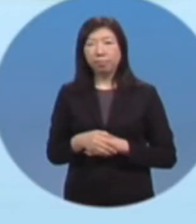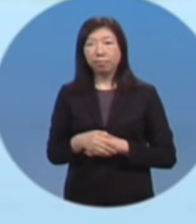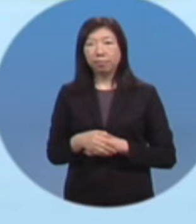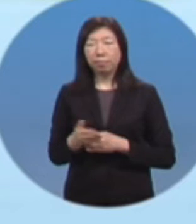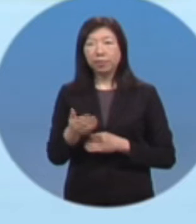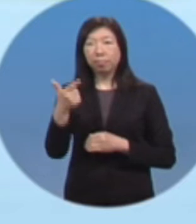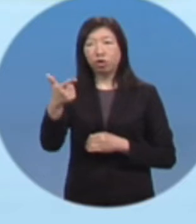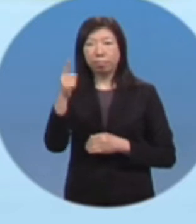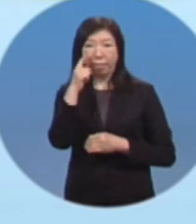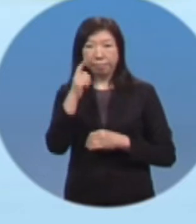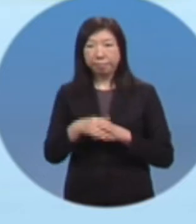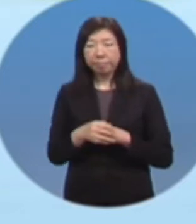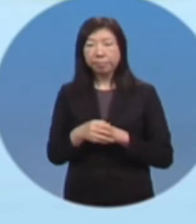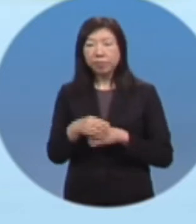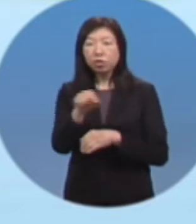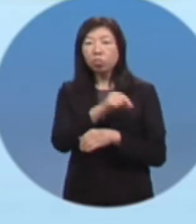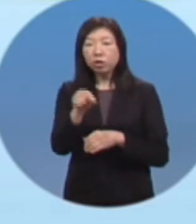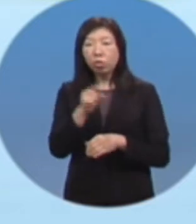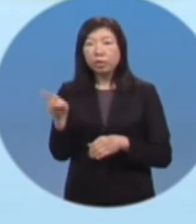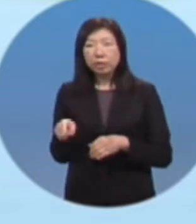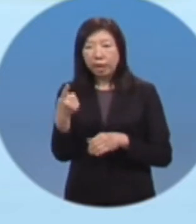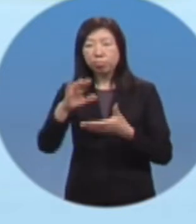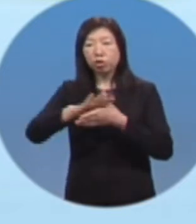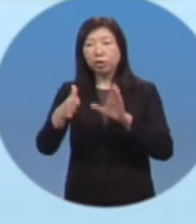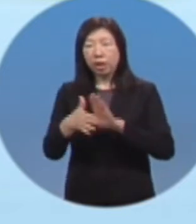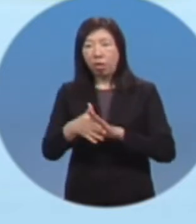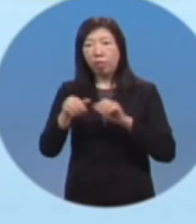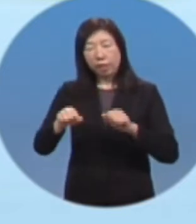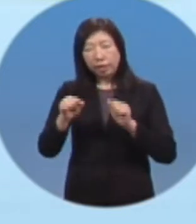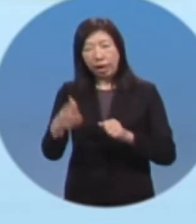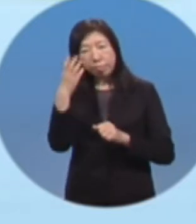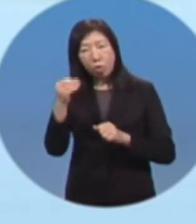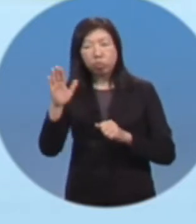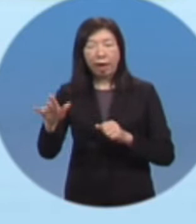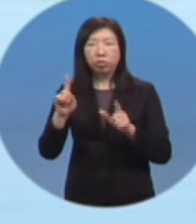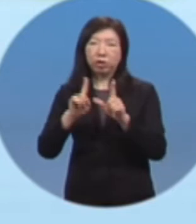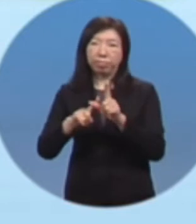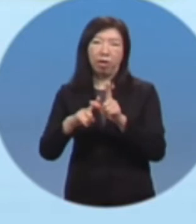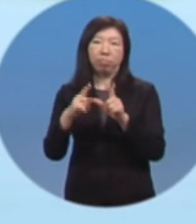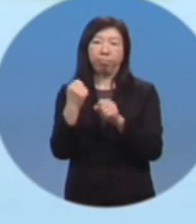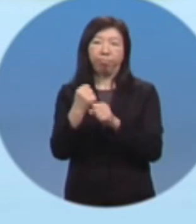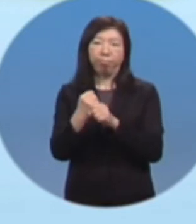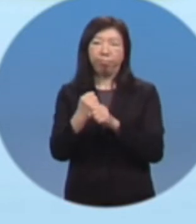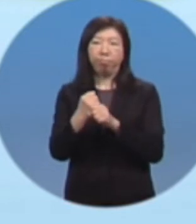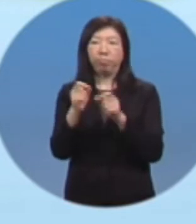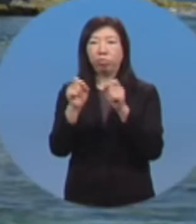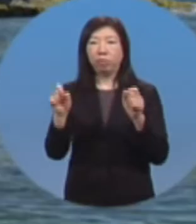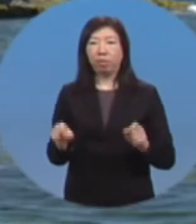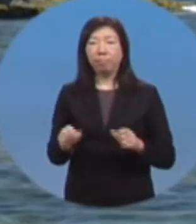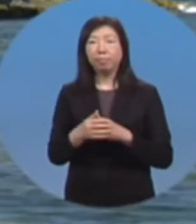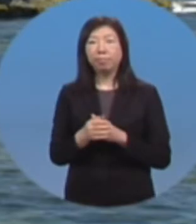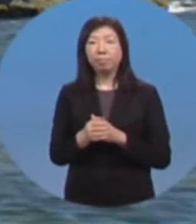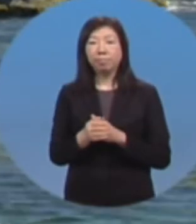続いて6つ目、独自の自然・文化を生かした魅力ある千葉の創造についてです。